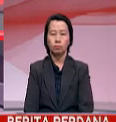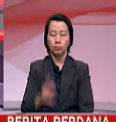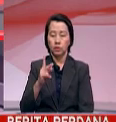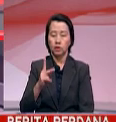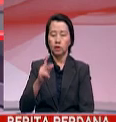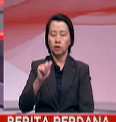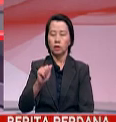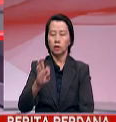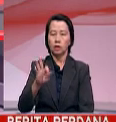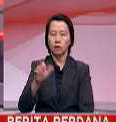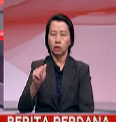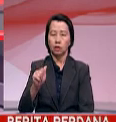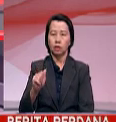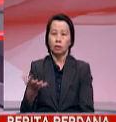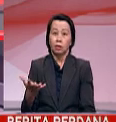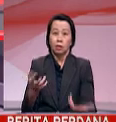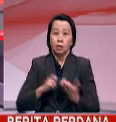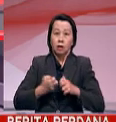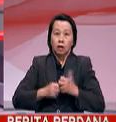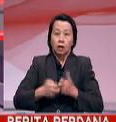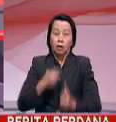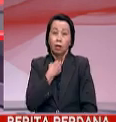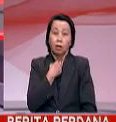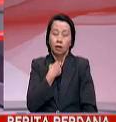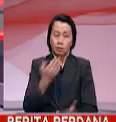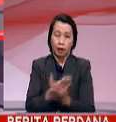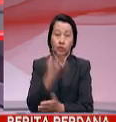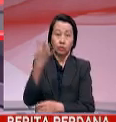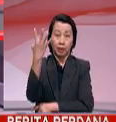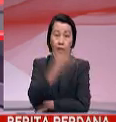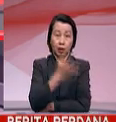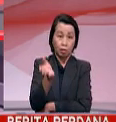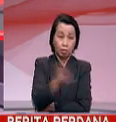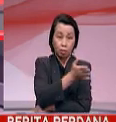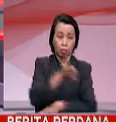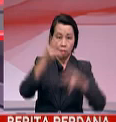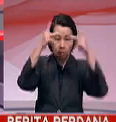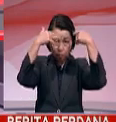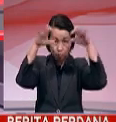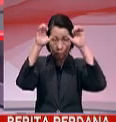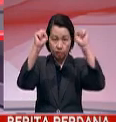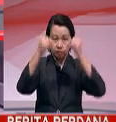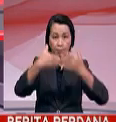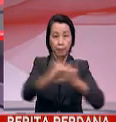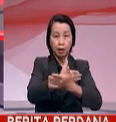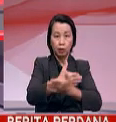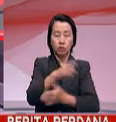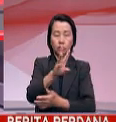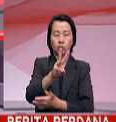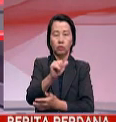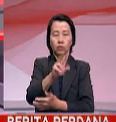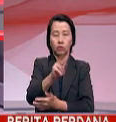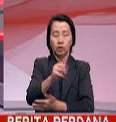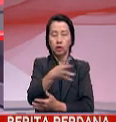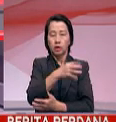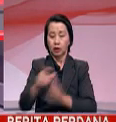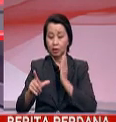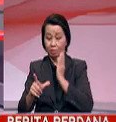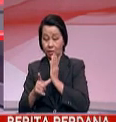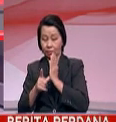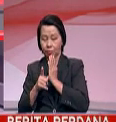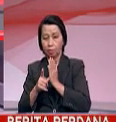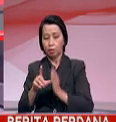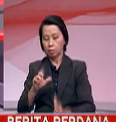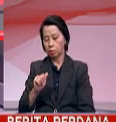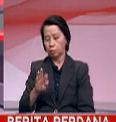Kafa semakin terhimpit masalah. Baru 4 hari lalu, Presiden Datuk Wan Abdul Rahim, Wan Abdullah dan timbalannya Datuk